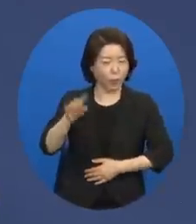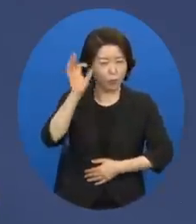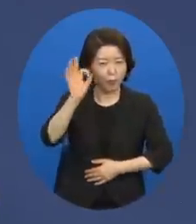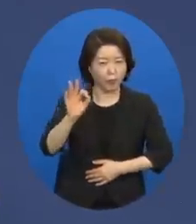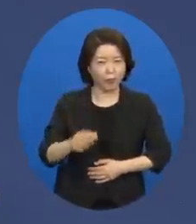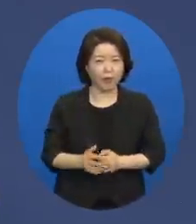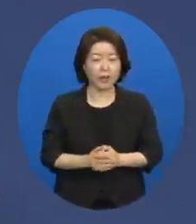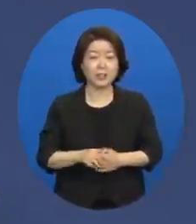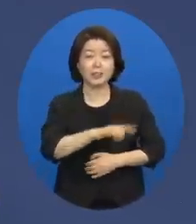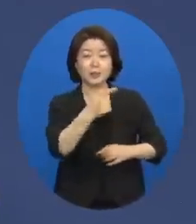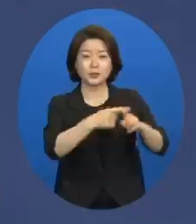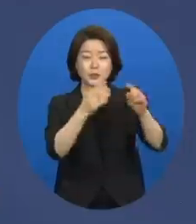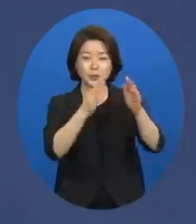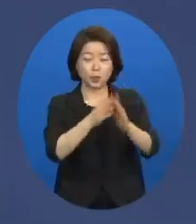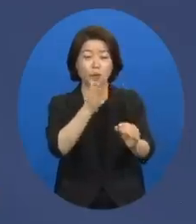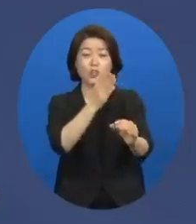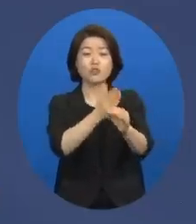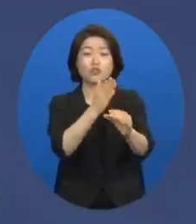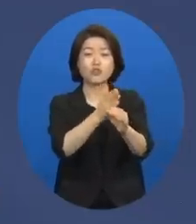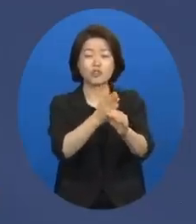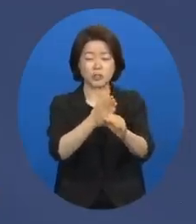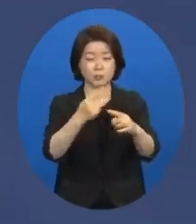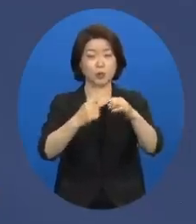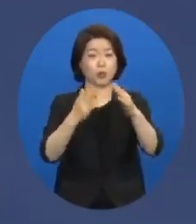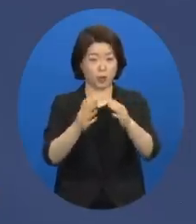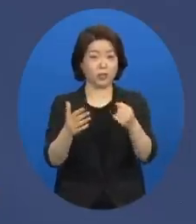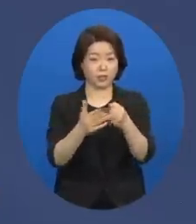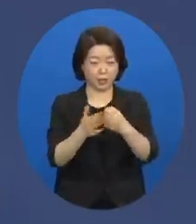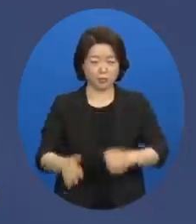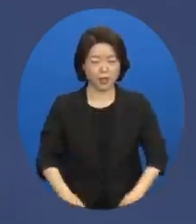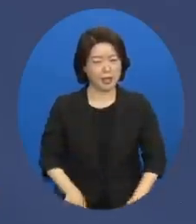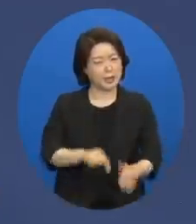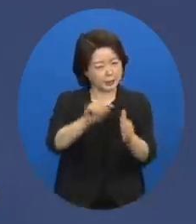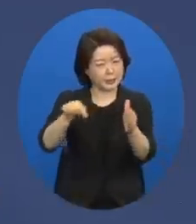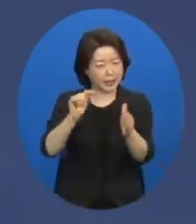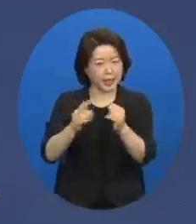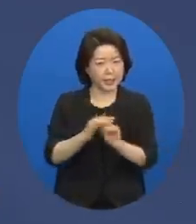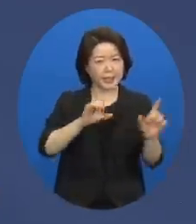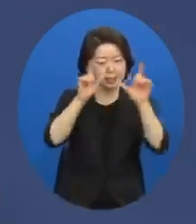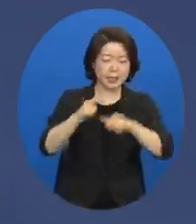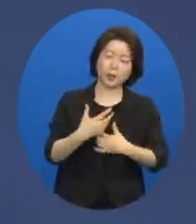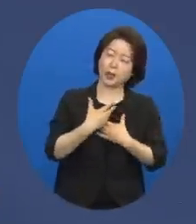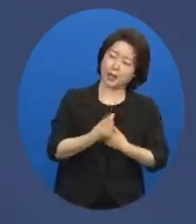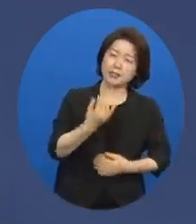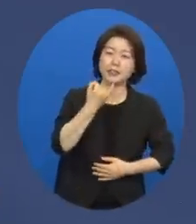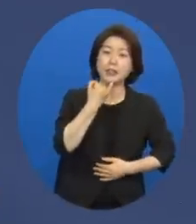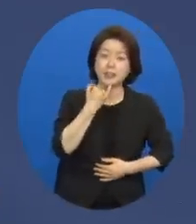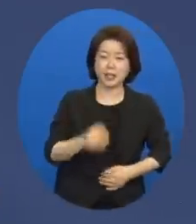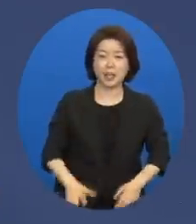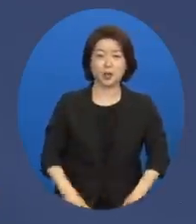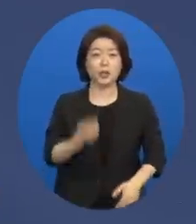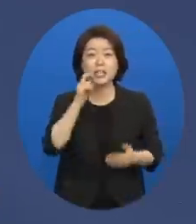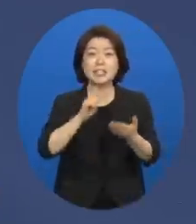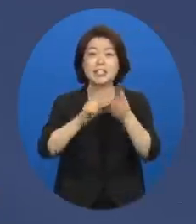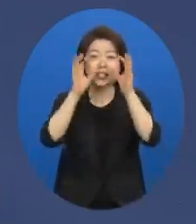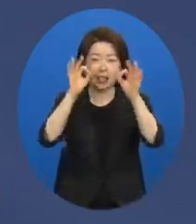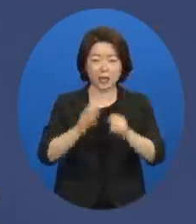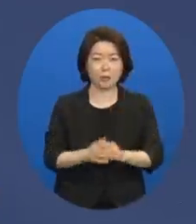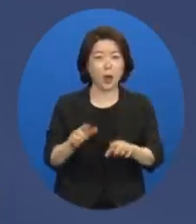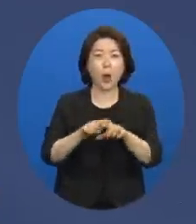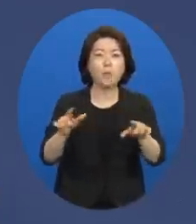워낙 중심되는 그 도시에 중심되는 교회인데다가 그 나름대로 생활도 안정이 돼 있고 좀 쉽게 말하면